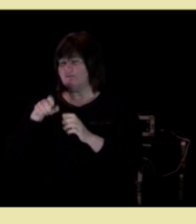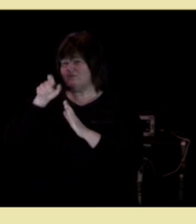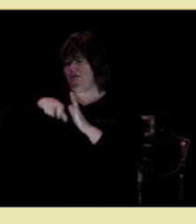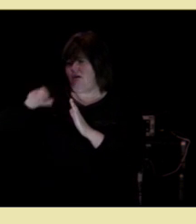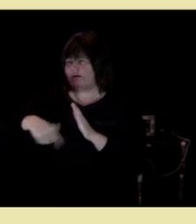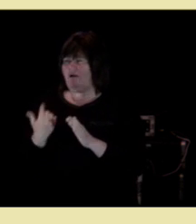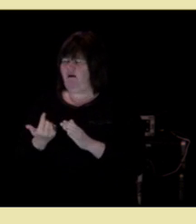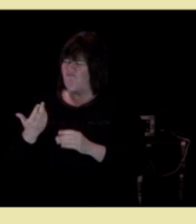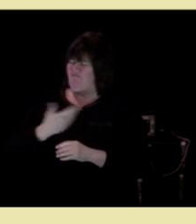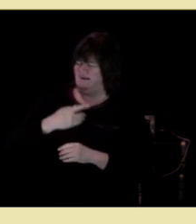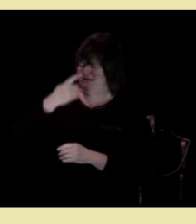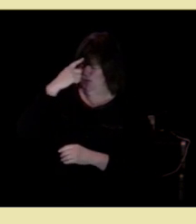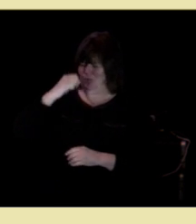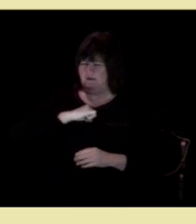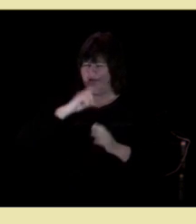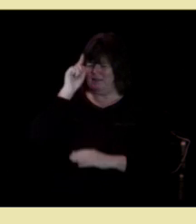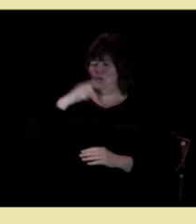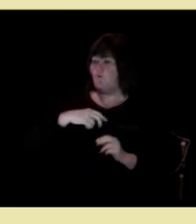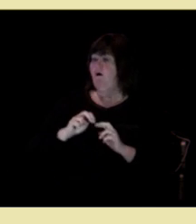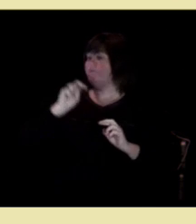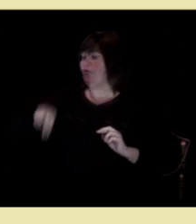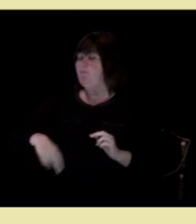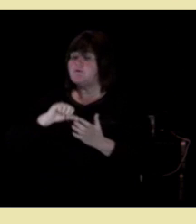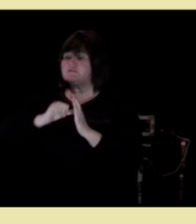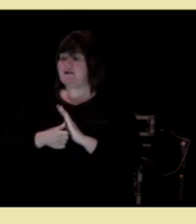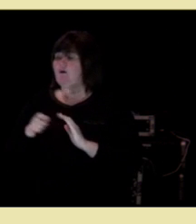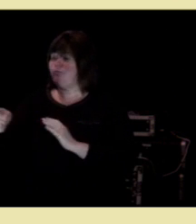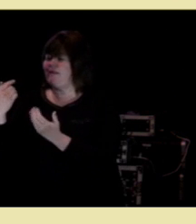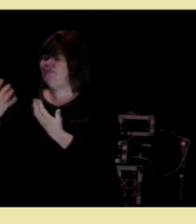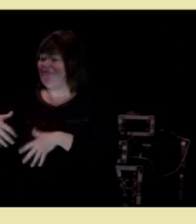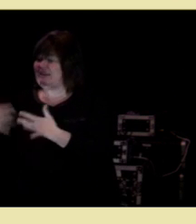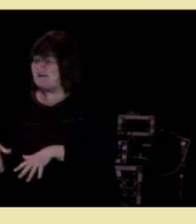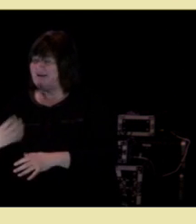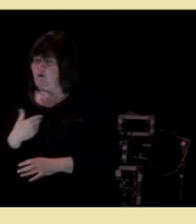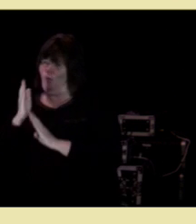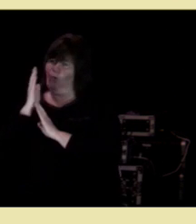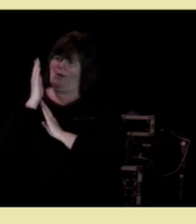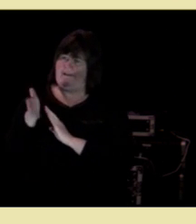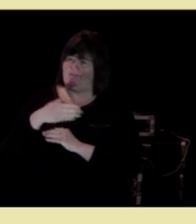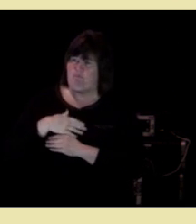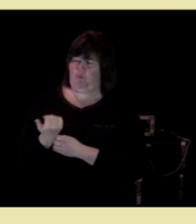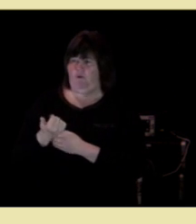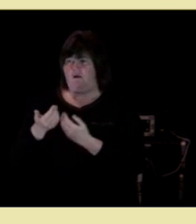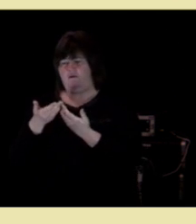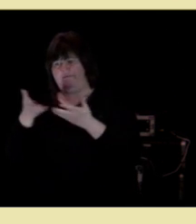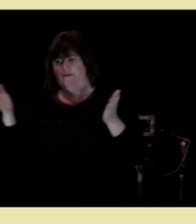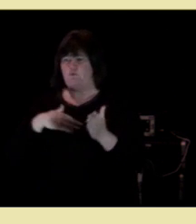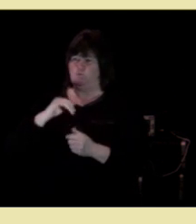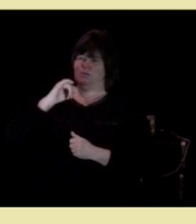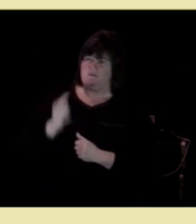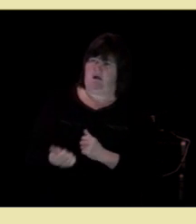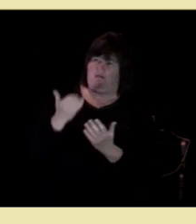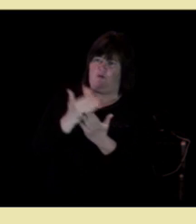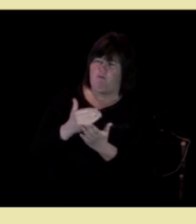idé, at de hopper over og sjekker ut om den virker, og går rett på å brette ut